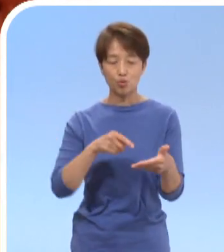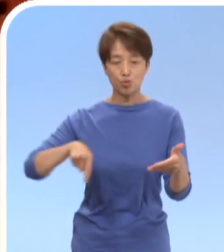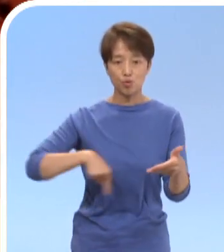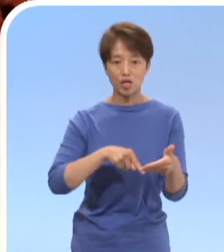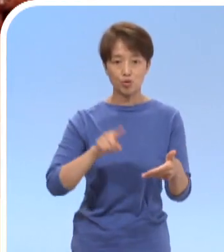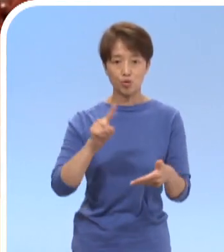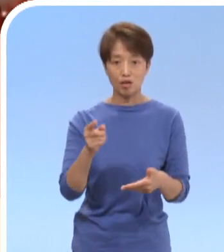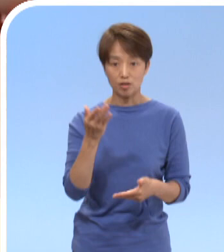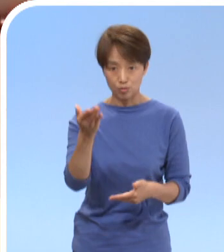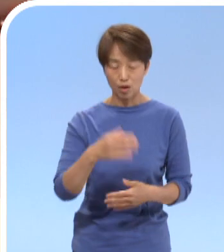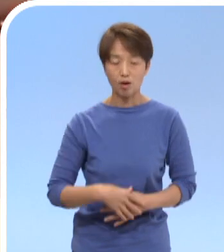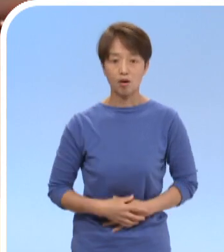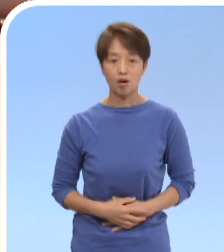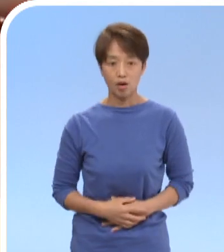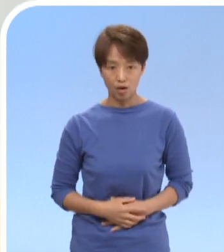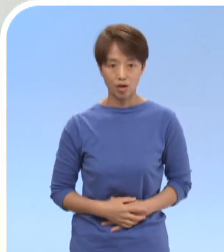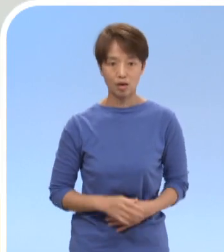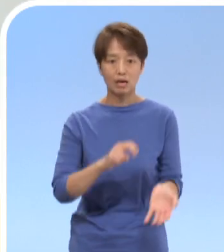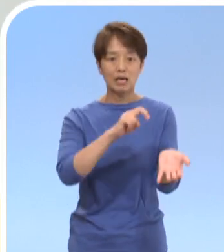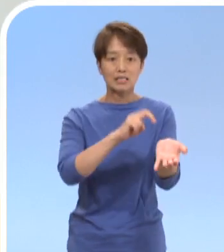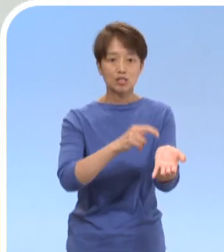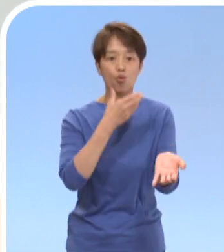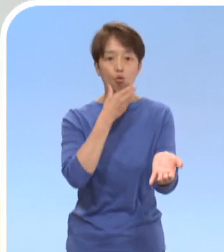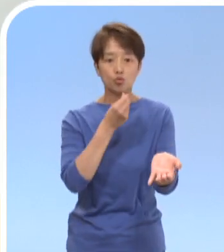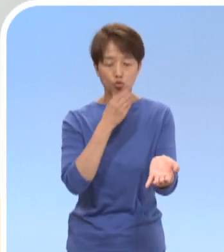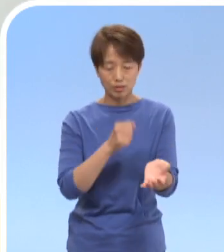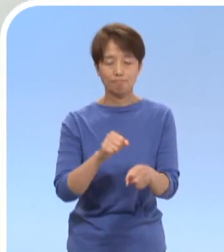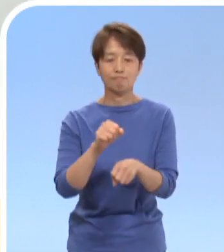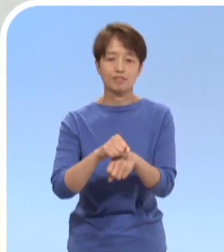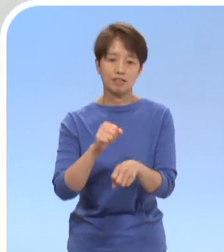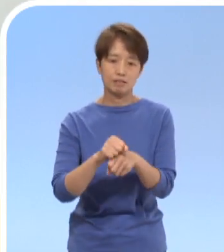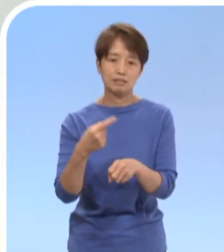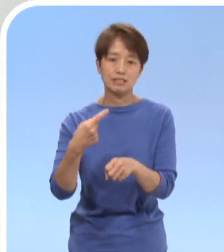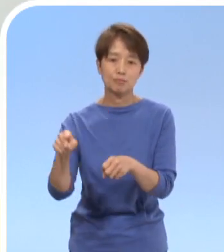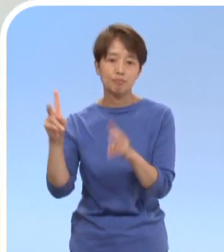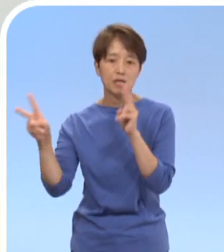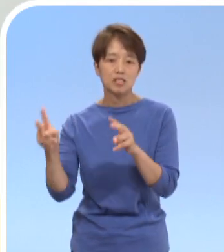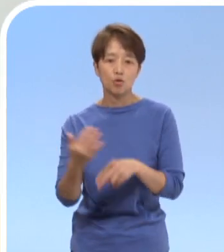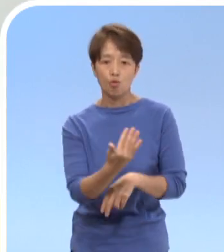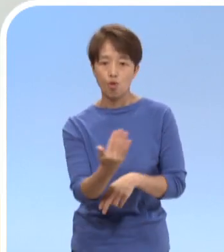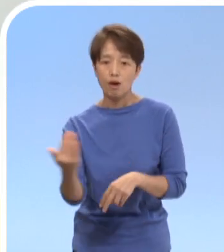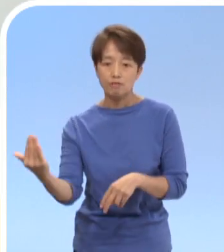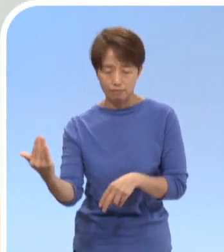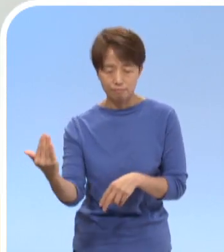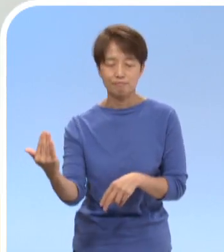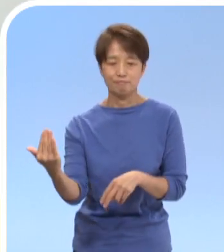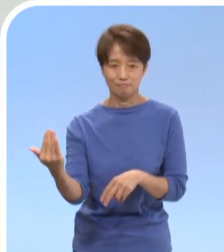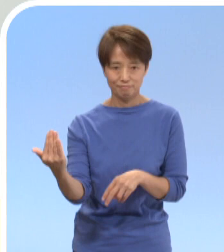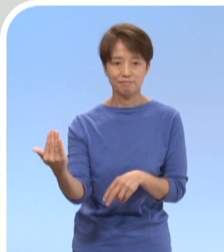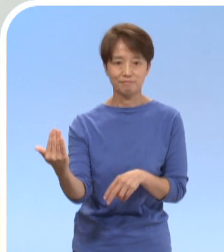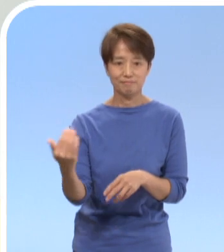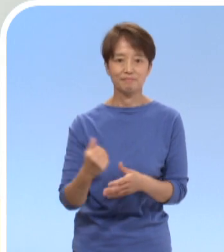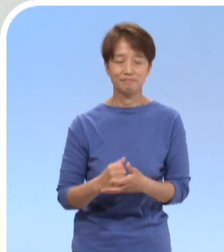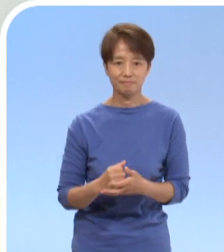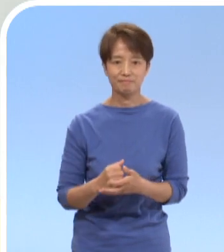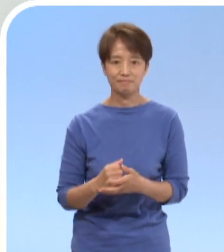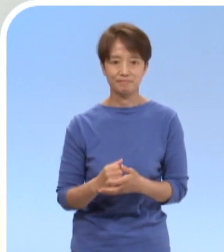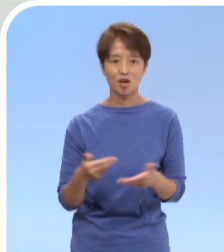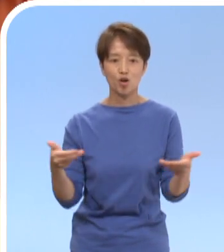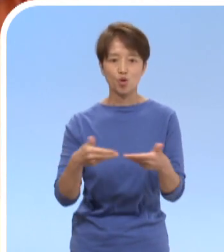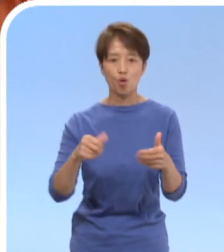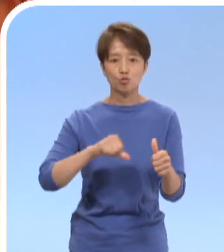ていうのはどういった会社なんですか？ 医療、福祉、自治体、一般企業などのお客さんを対象にです